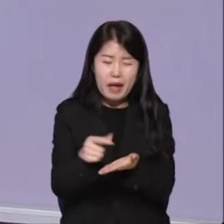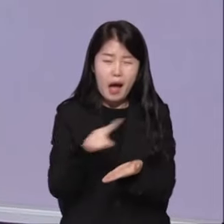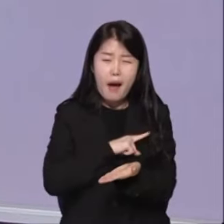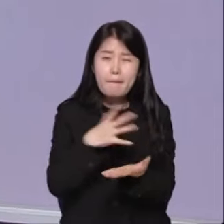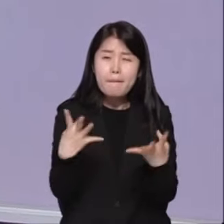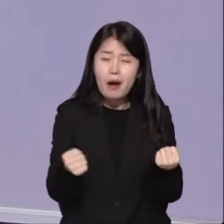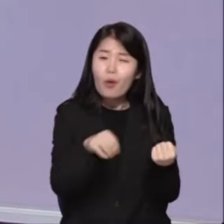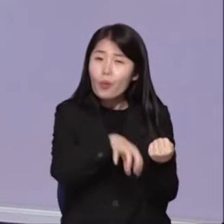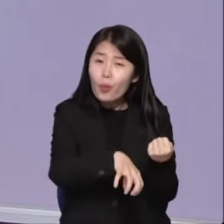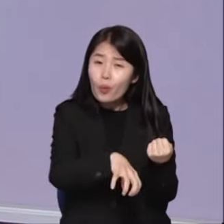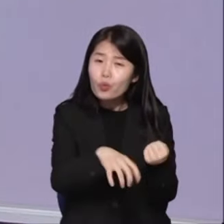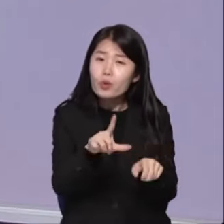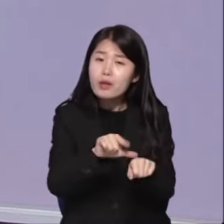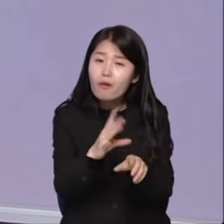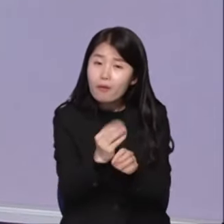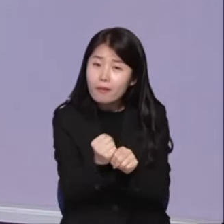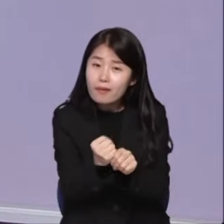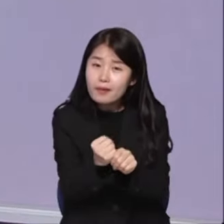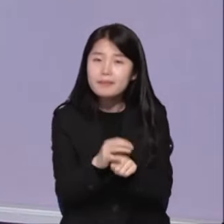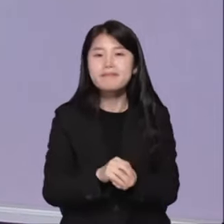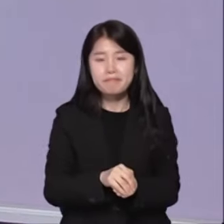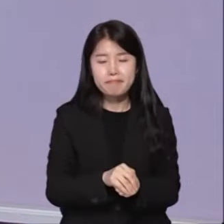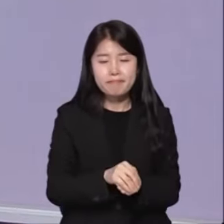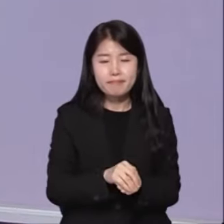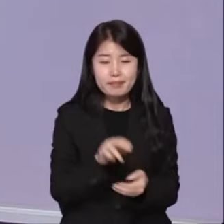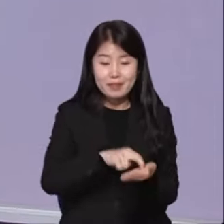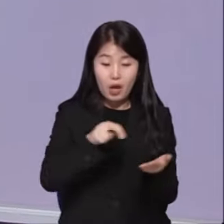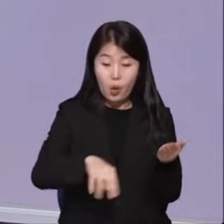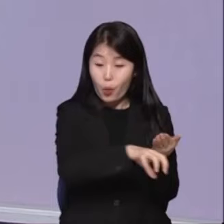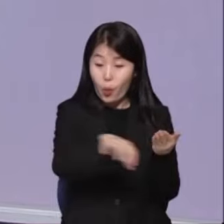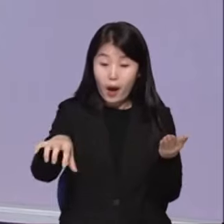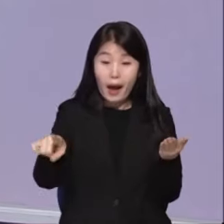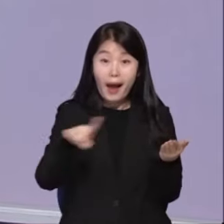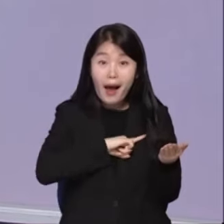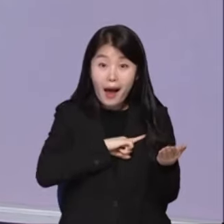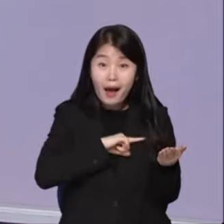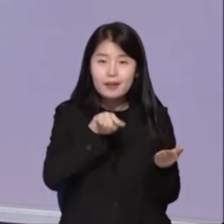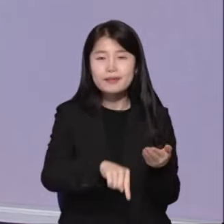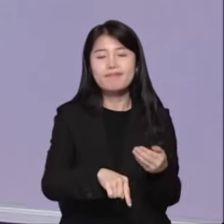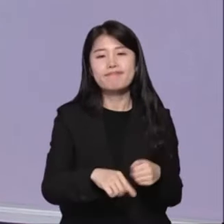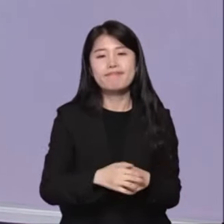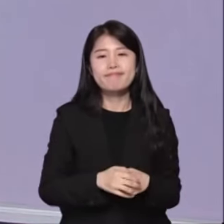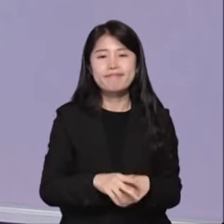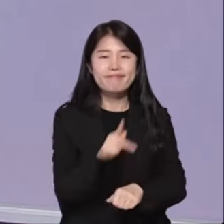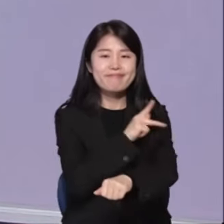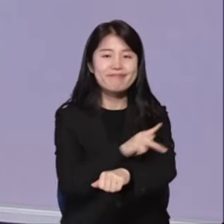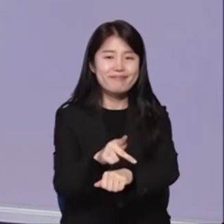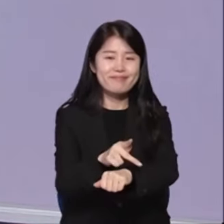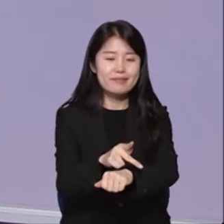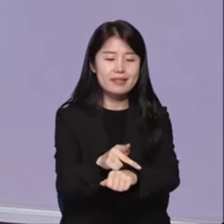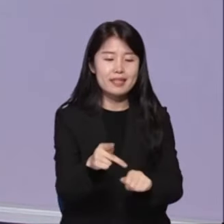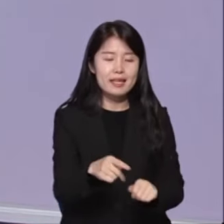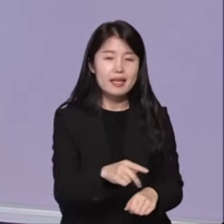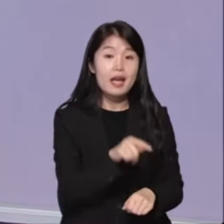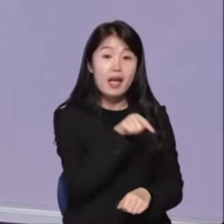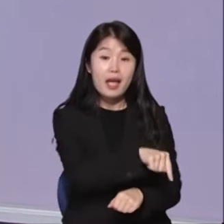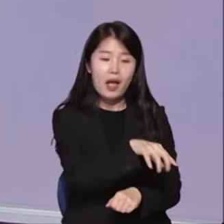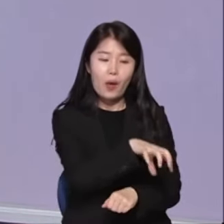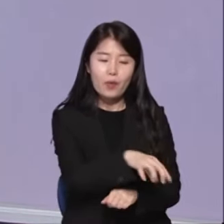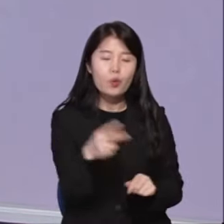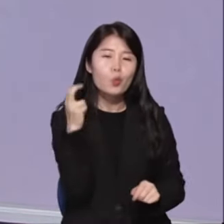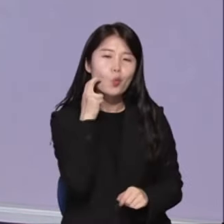시간대는 언제일까요? 20개 역 중에서 이용객이 가장 많은 역은 KTX 고속열차가 정차하는